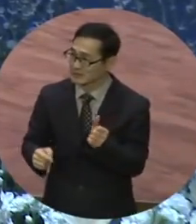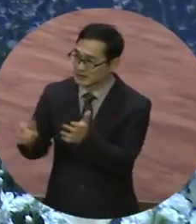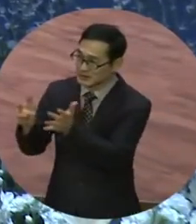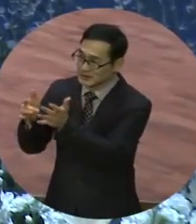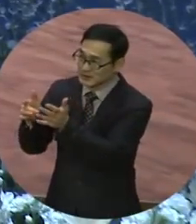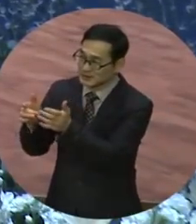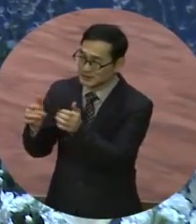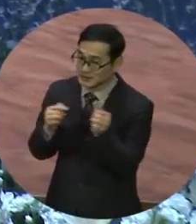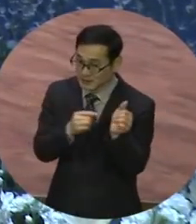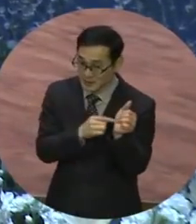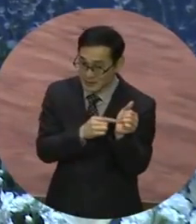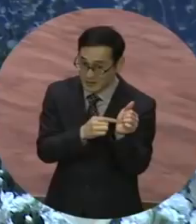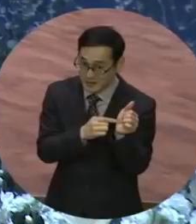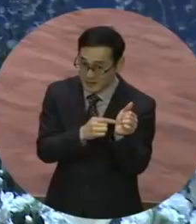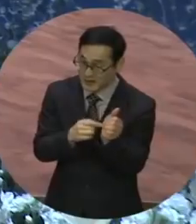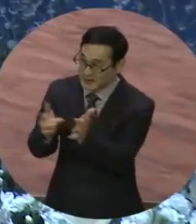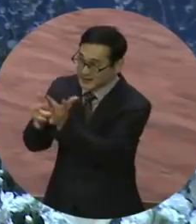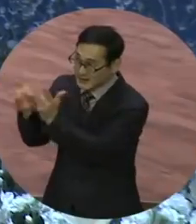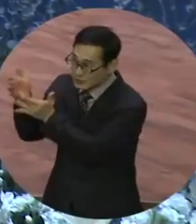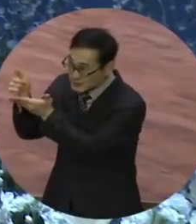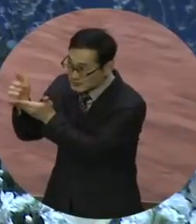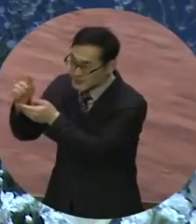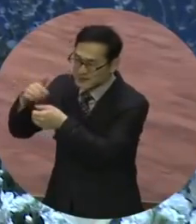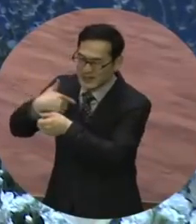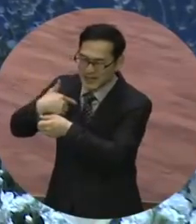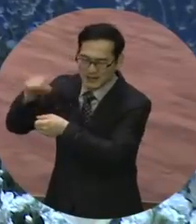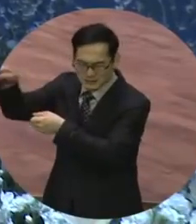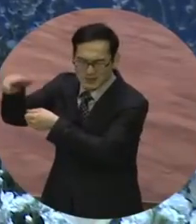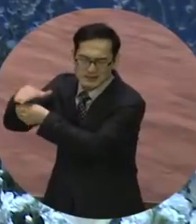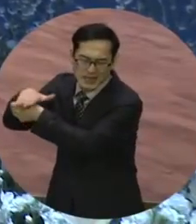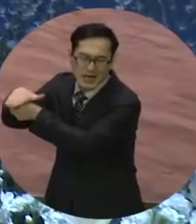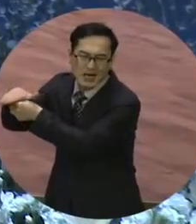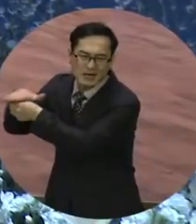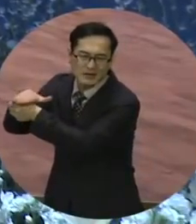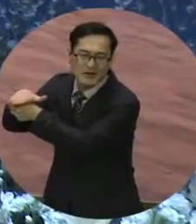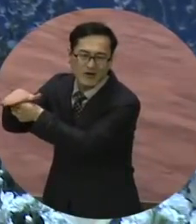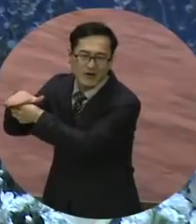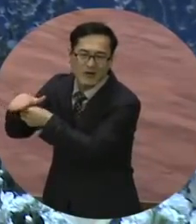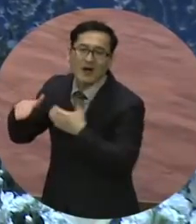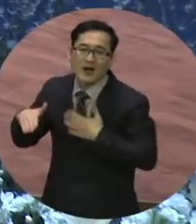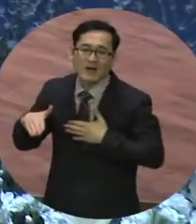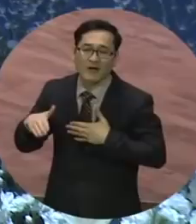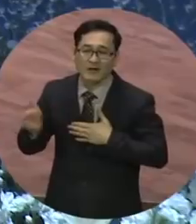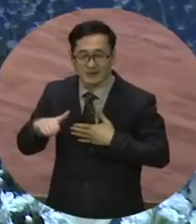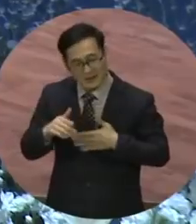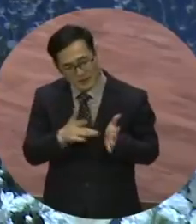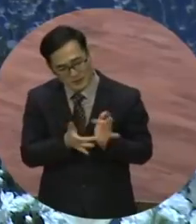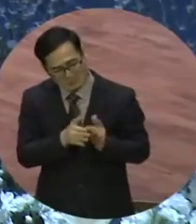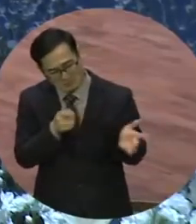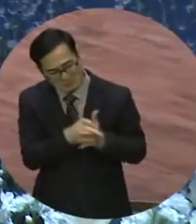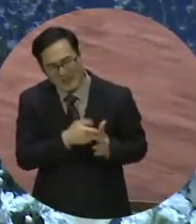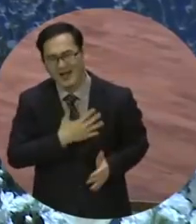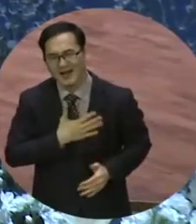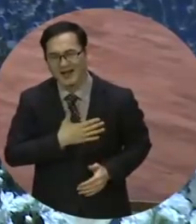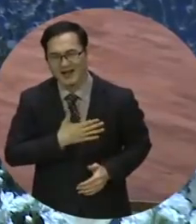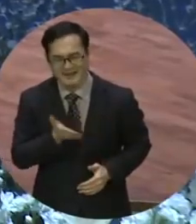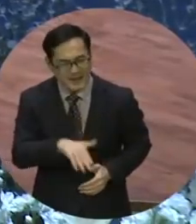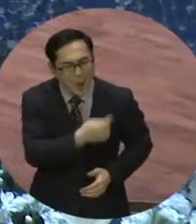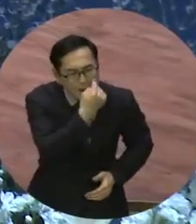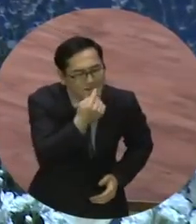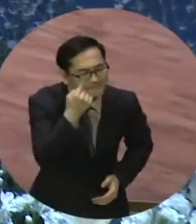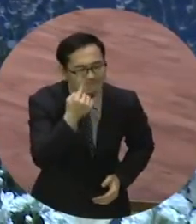사랑하신다라고 하는 사실을 알면서 의도적으로 베드로 입에서 고백되도록 그렇게 너가